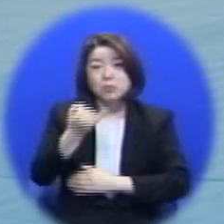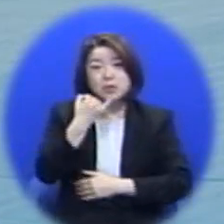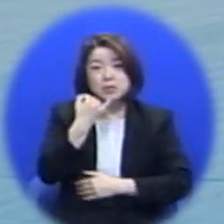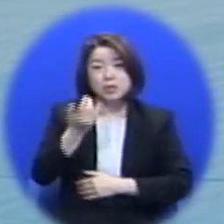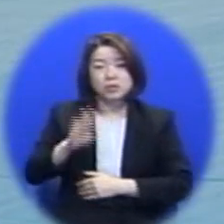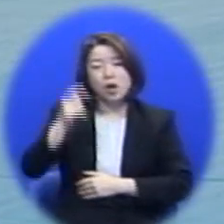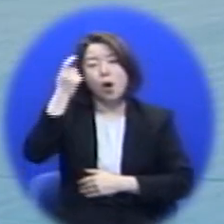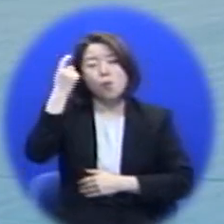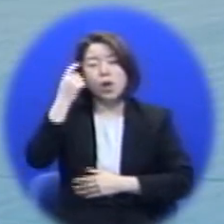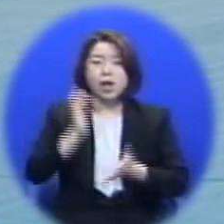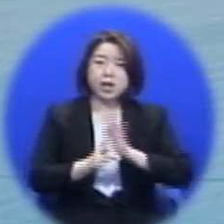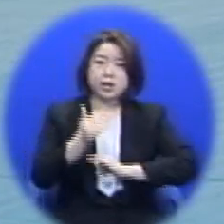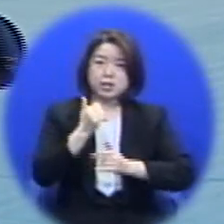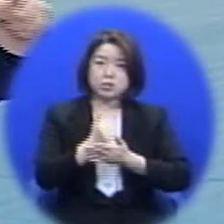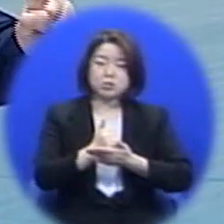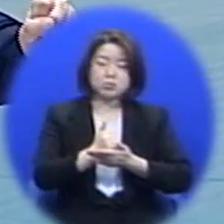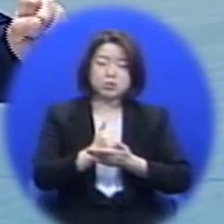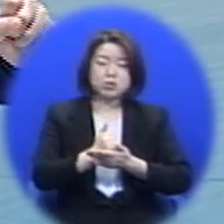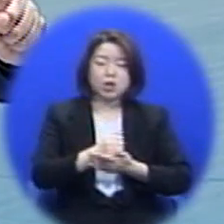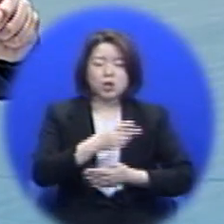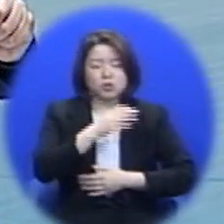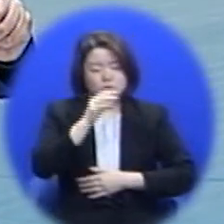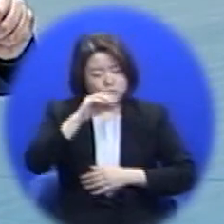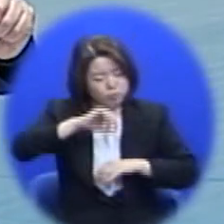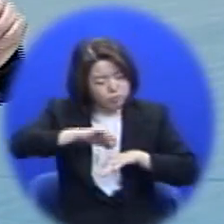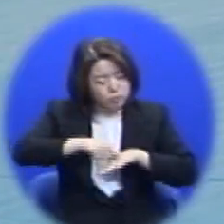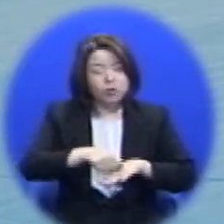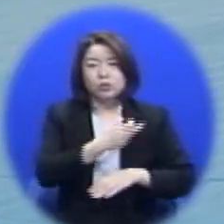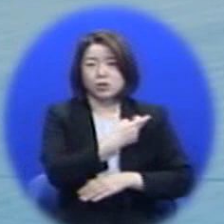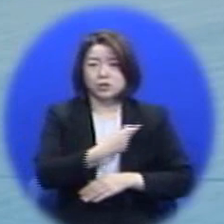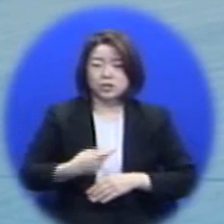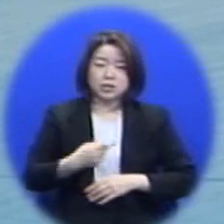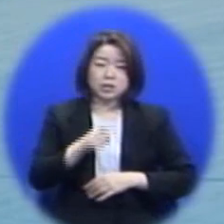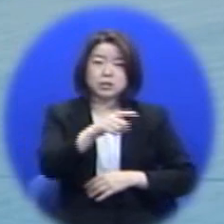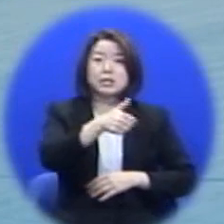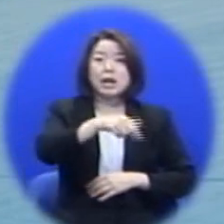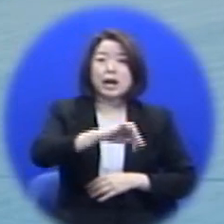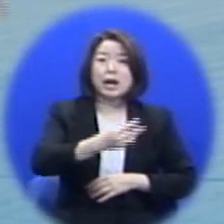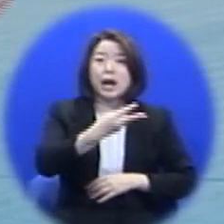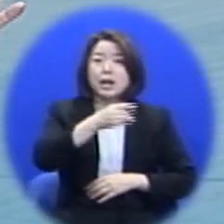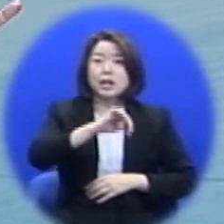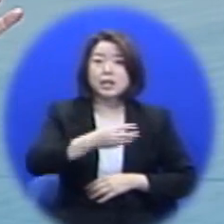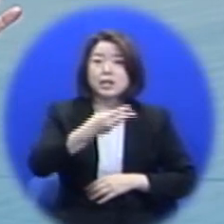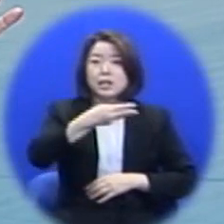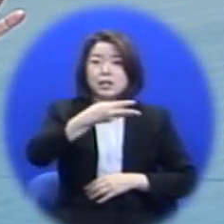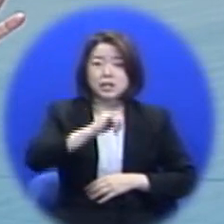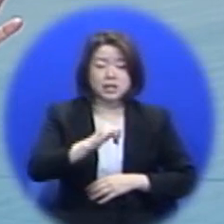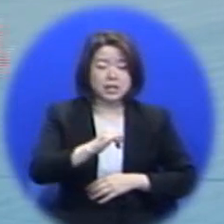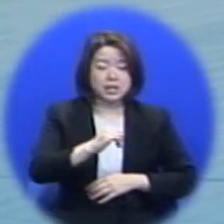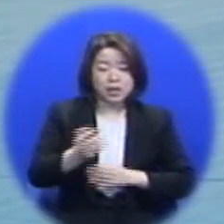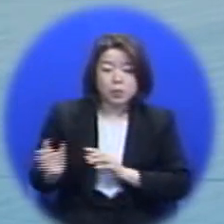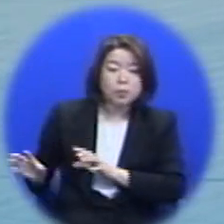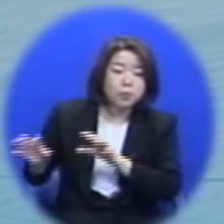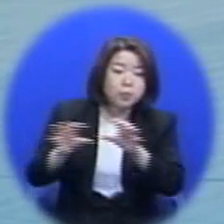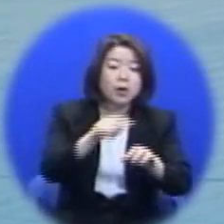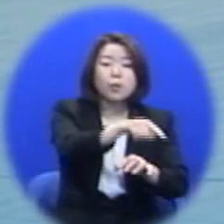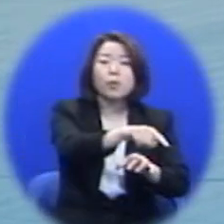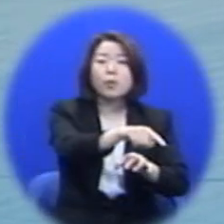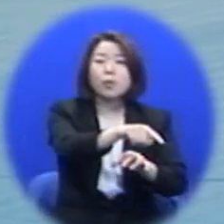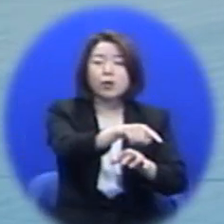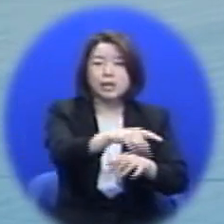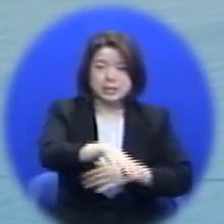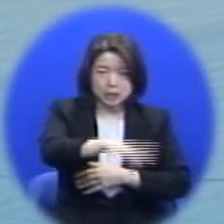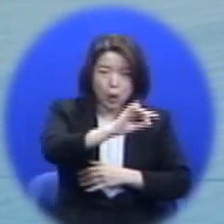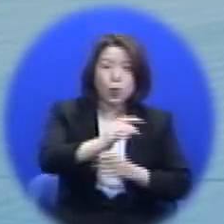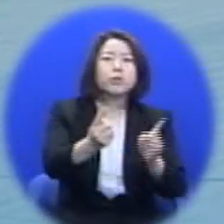왜 예수님은 제자들을 굳이 갈릴리로 부르셨을까요? 예수님과의 첫 만남의 자리가 갈릴리였어요. 거기서 제자들은